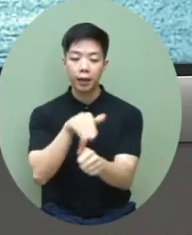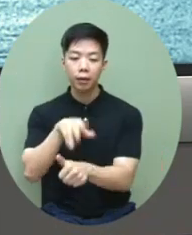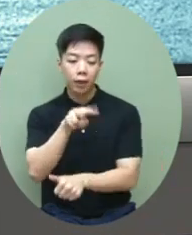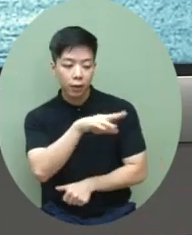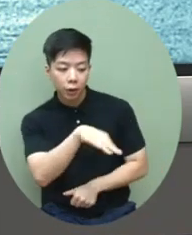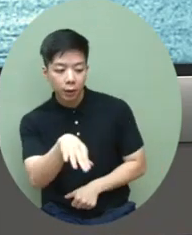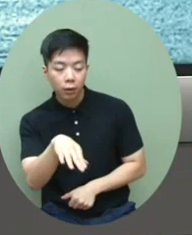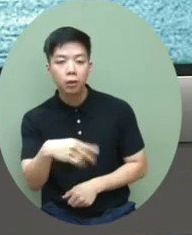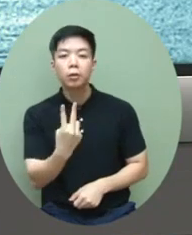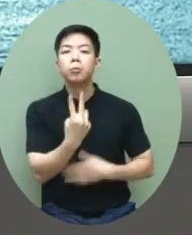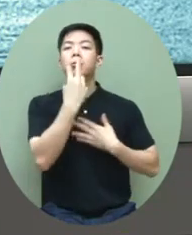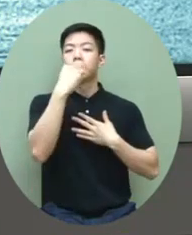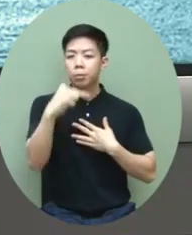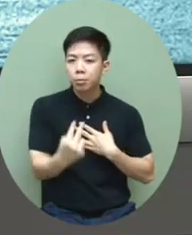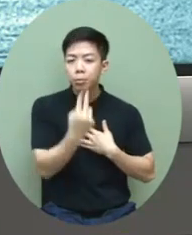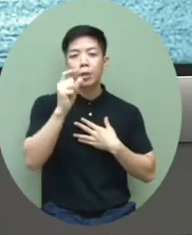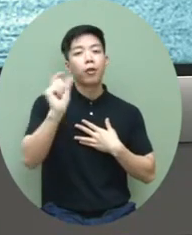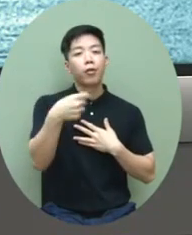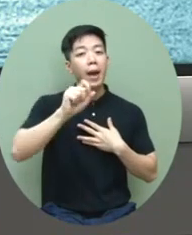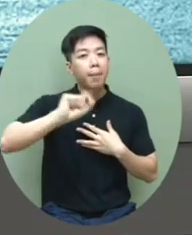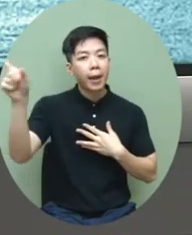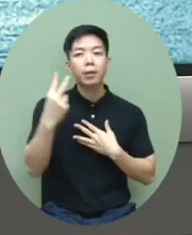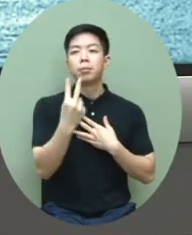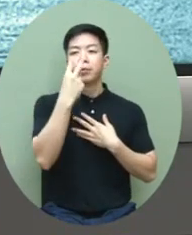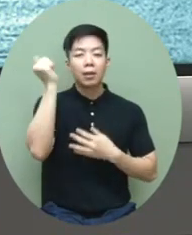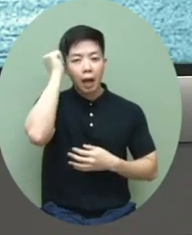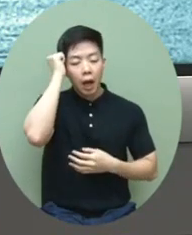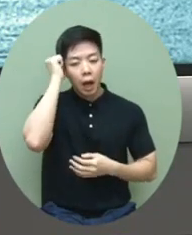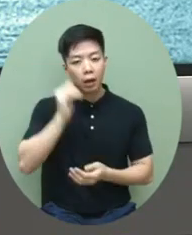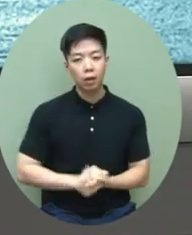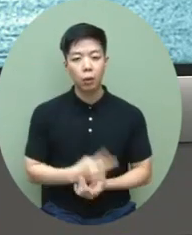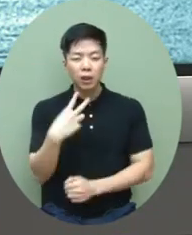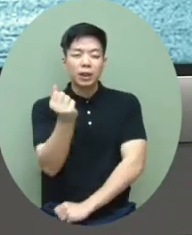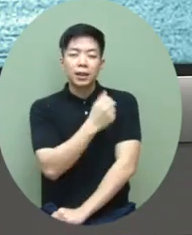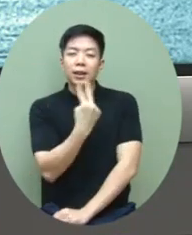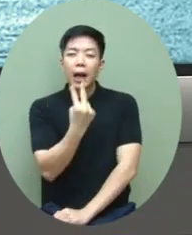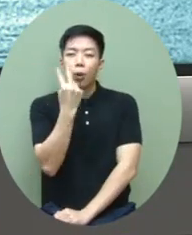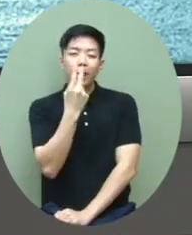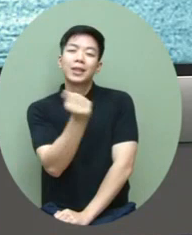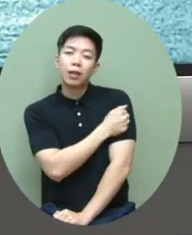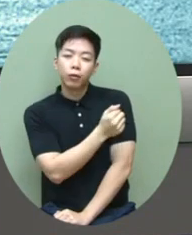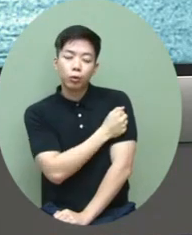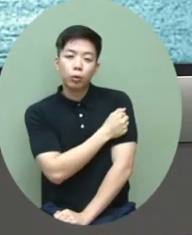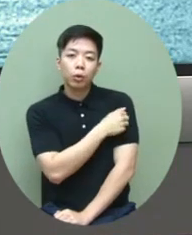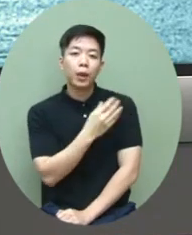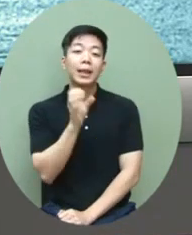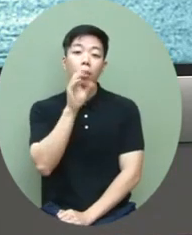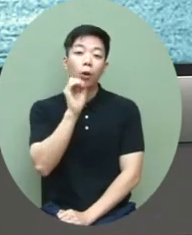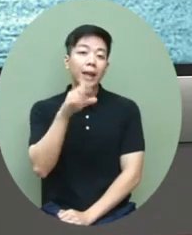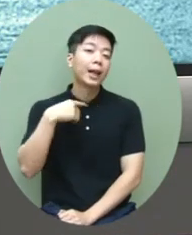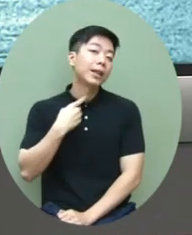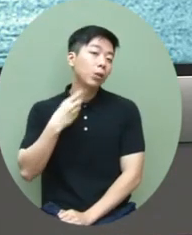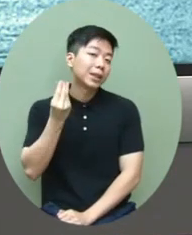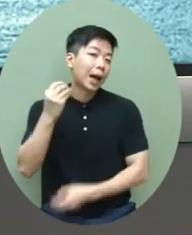友佢呼吸快咗、困難咗、唞氣啲肌肉用得即係辛苦咗。嚇，又或者個聲沙，